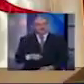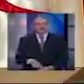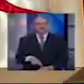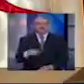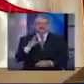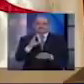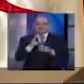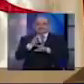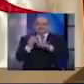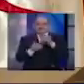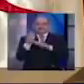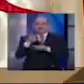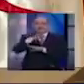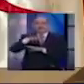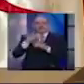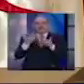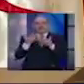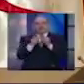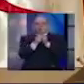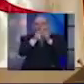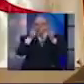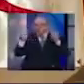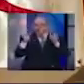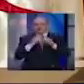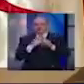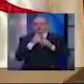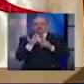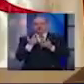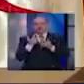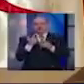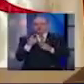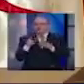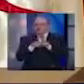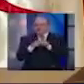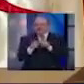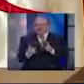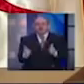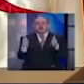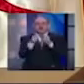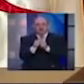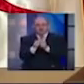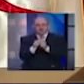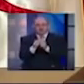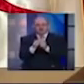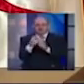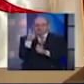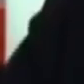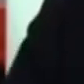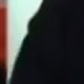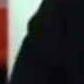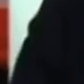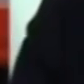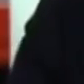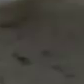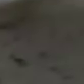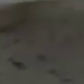un gouvernement sérieux, un gouvernement qui trouve des solutions concrètes à tous les problèmes concrets. Les Algériens ont